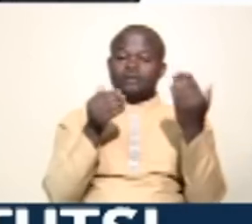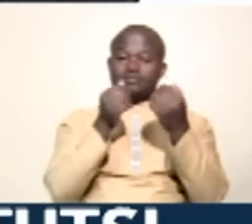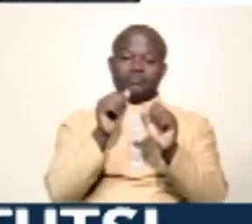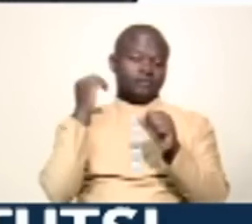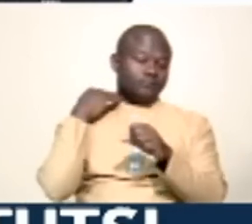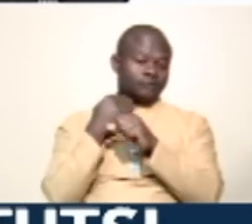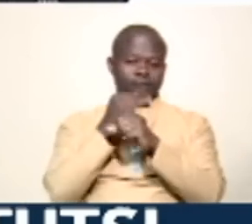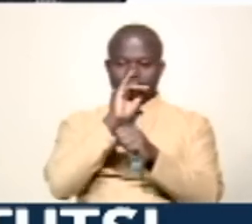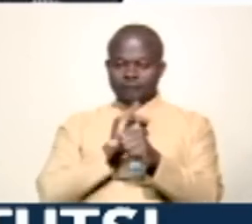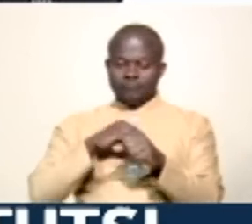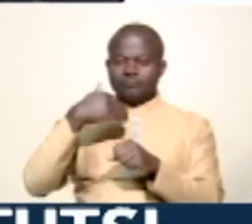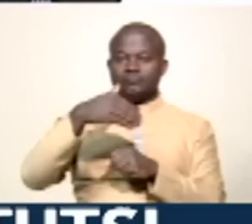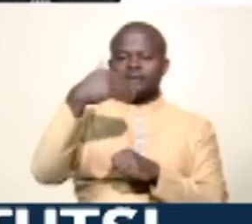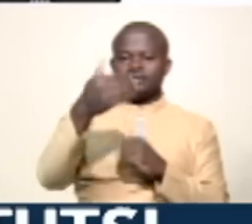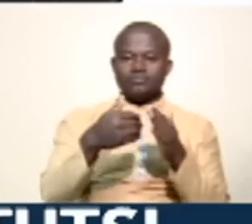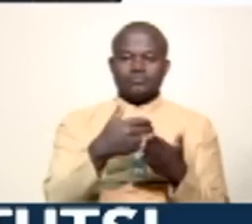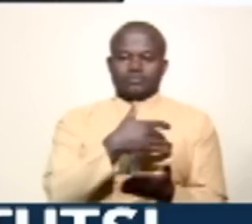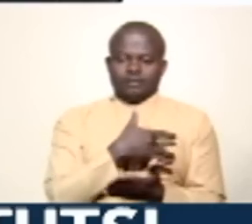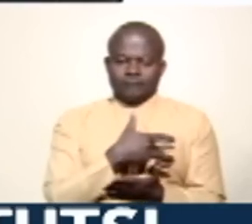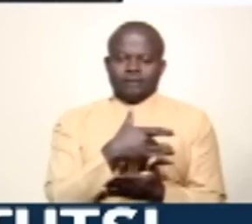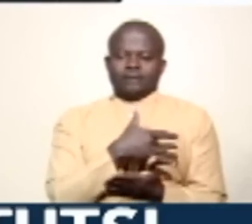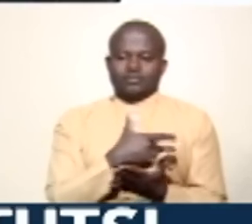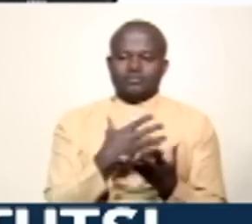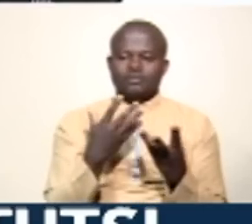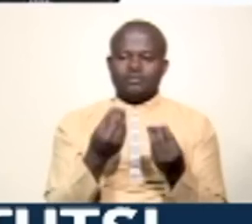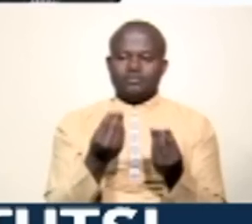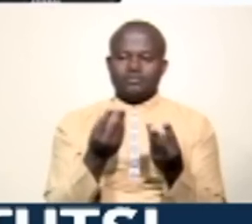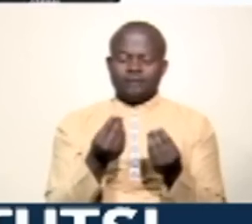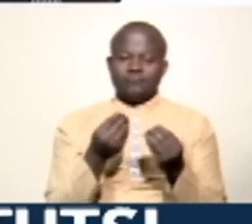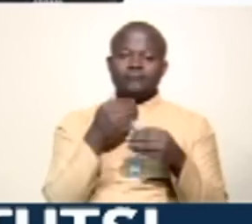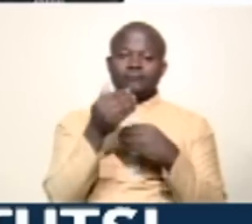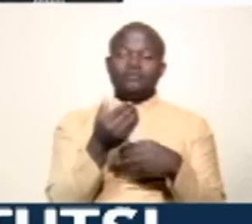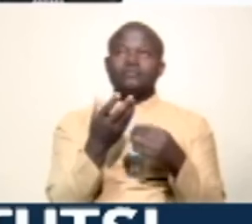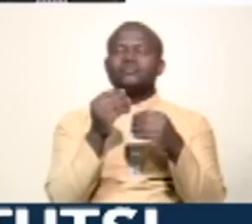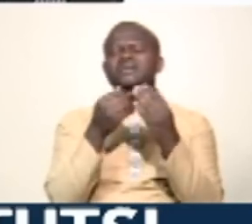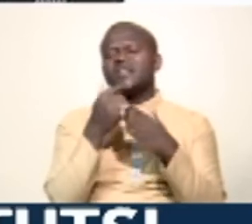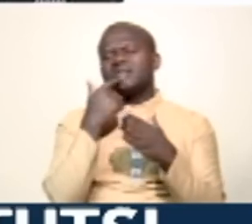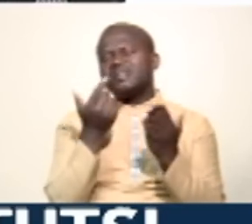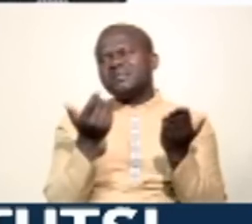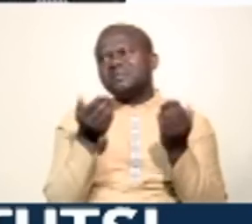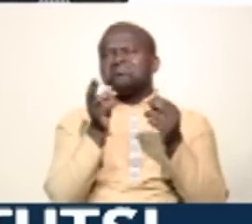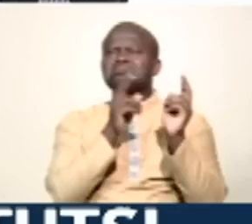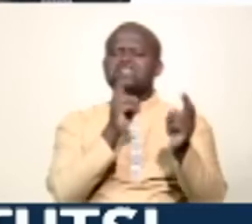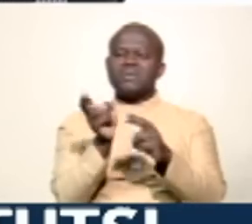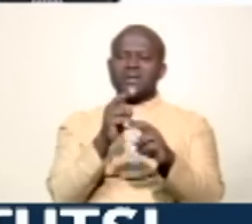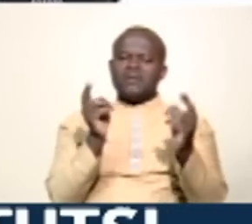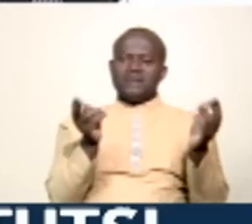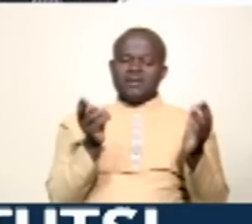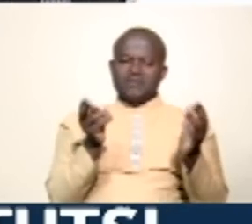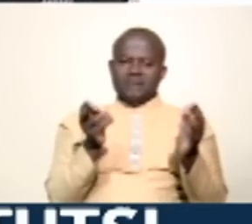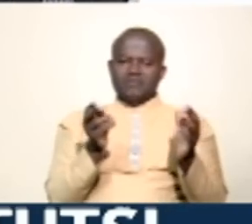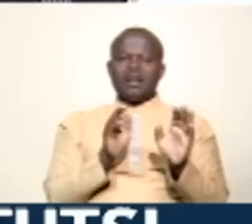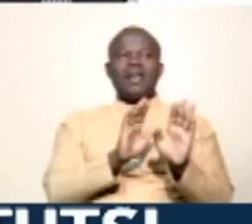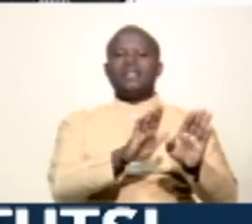icumu bagenda ibikomere bigenda byoroha, byakoroha akavuga ati ariko se ubundi nagenda